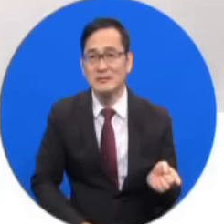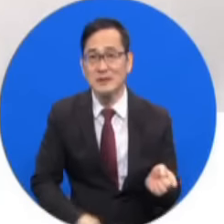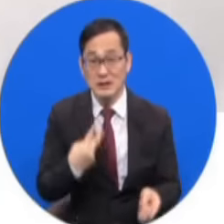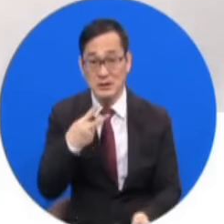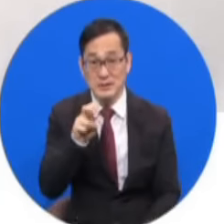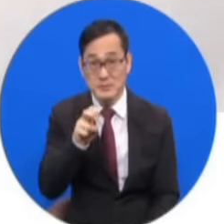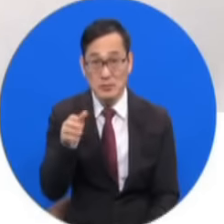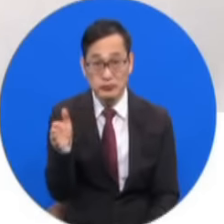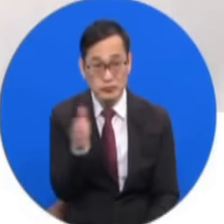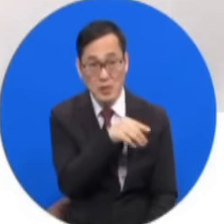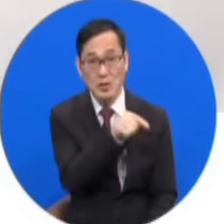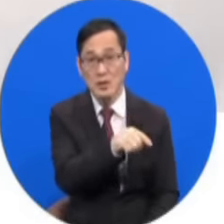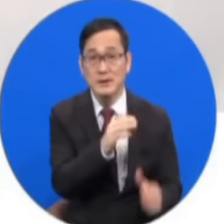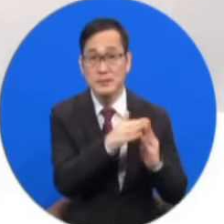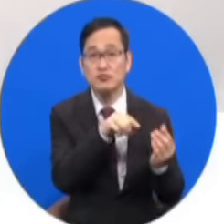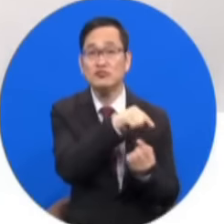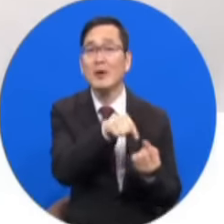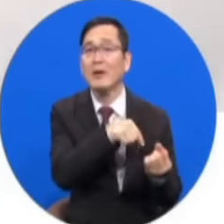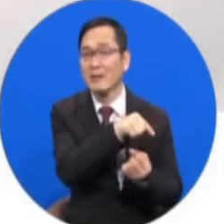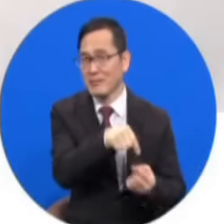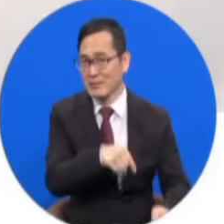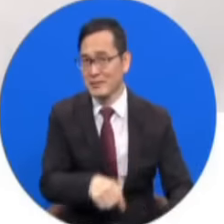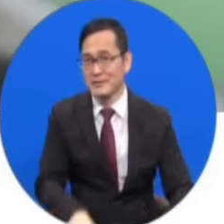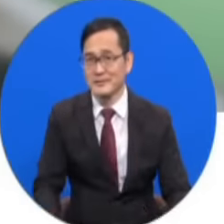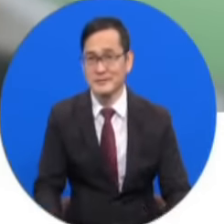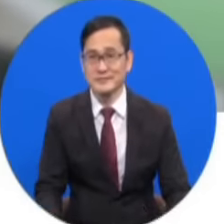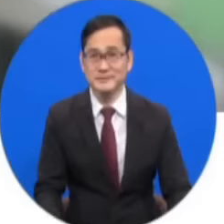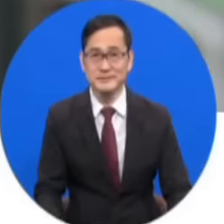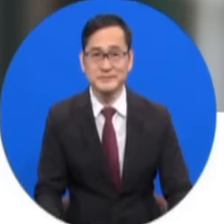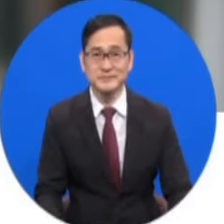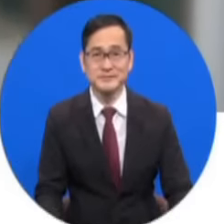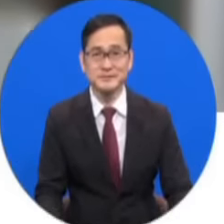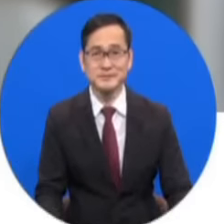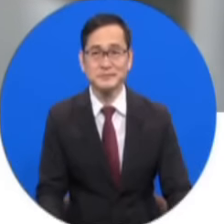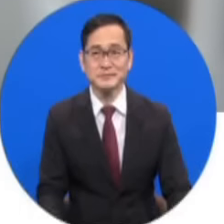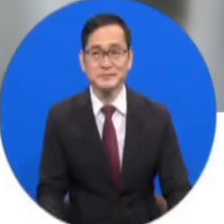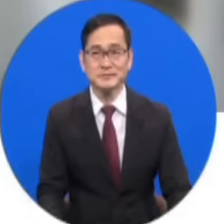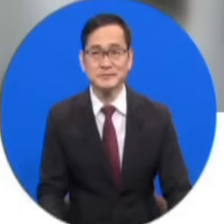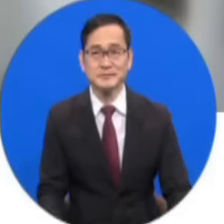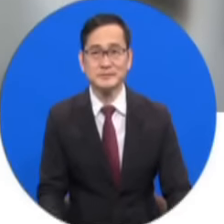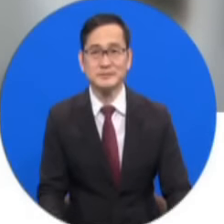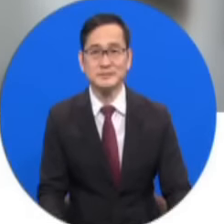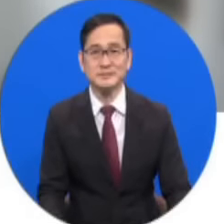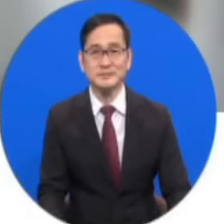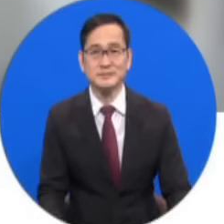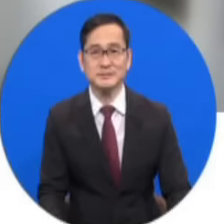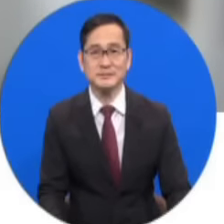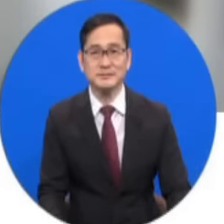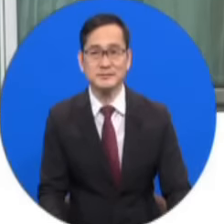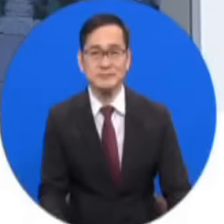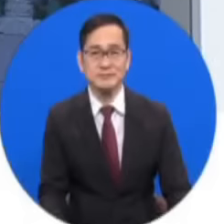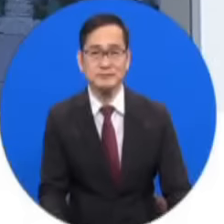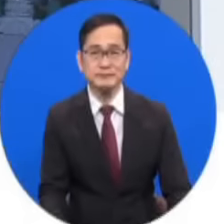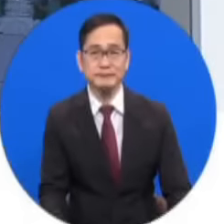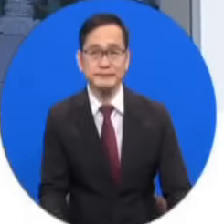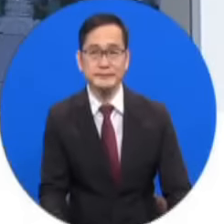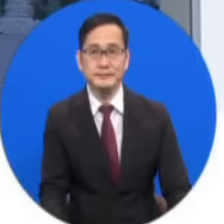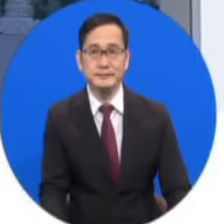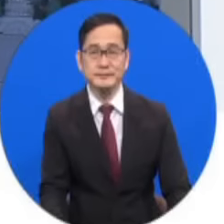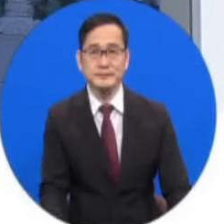이미 올라가 있다라고 하니까 이거는 아마 언론에 의해서 확인된 내용이라고 전 생각이 듭니다 예 오늘 한 보도에고